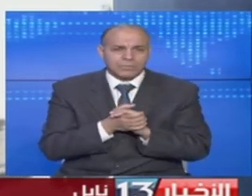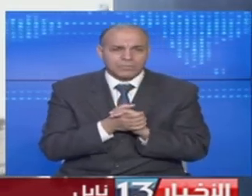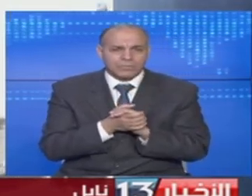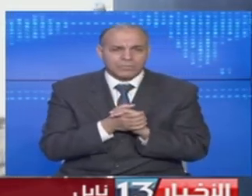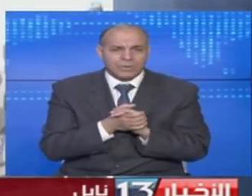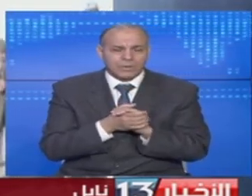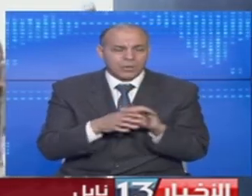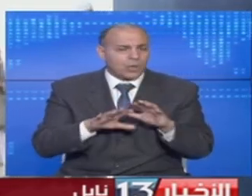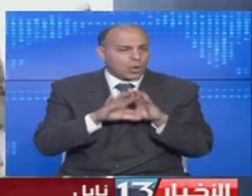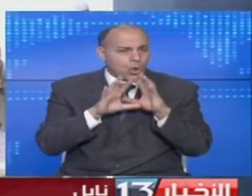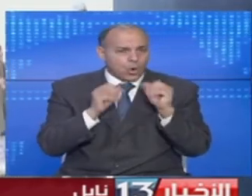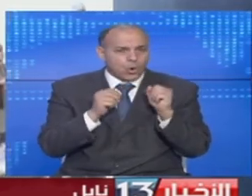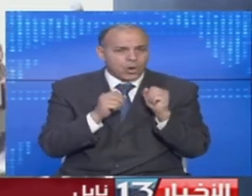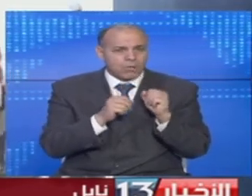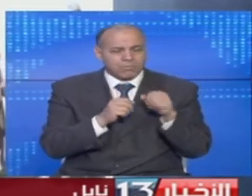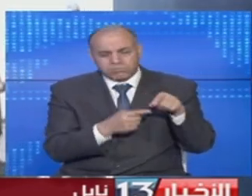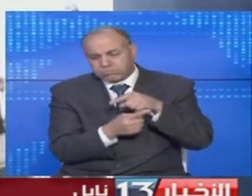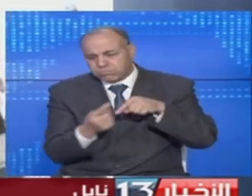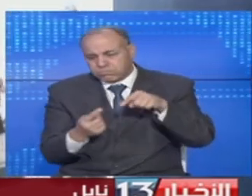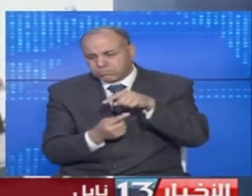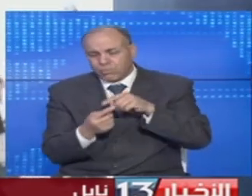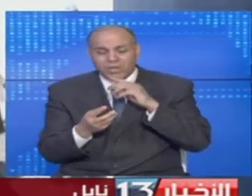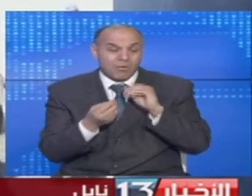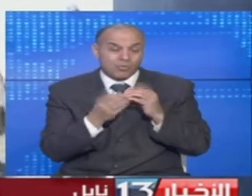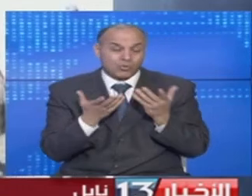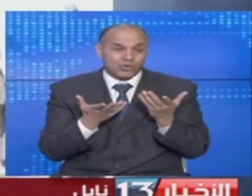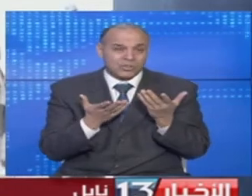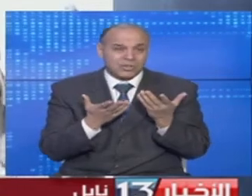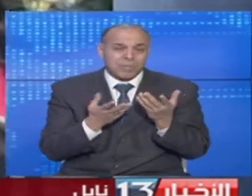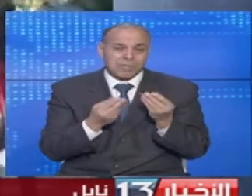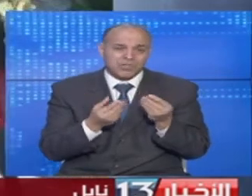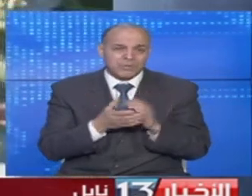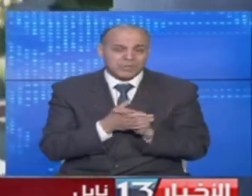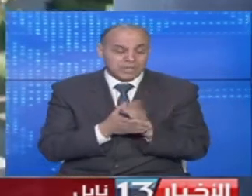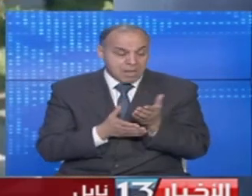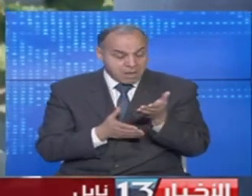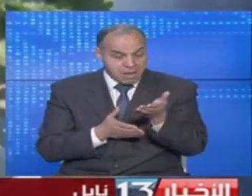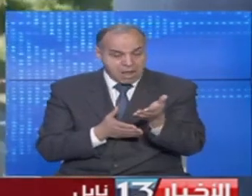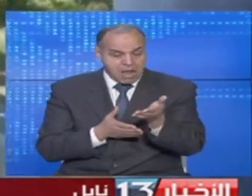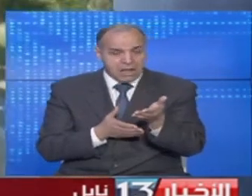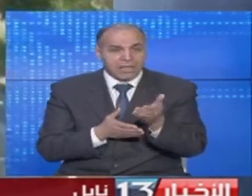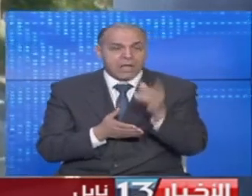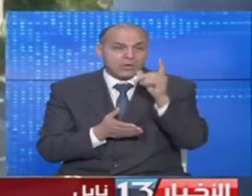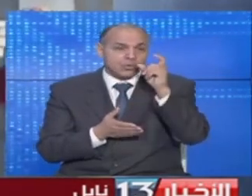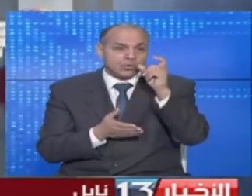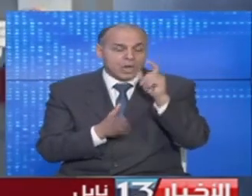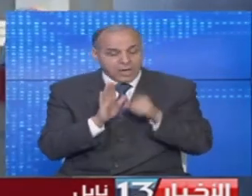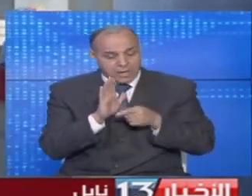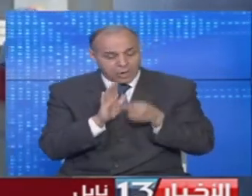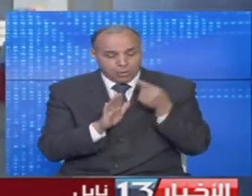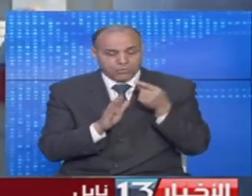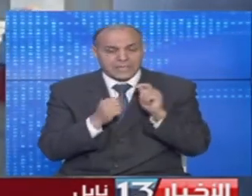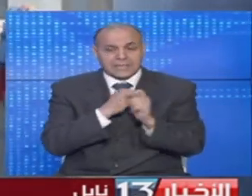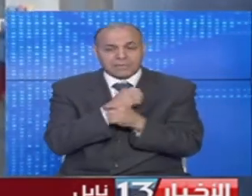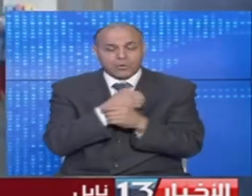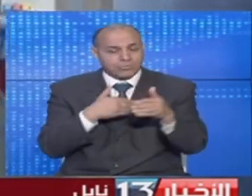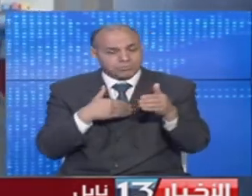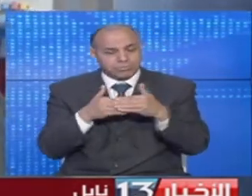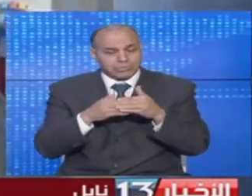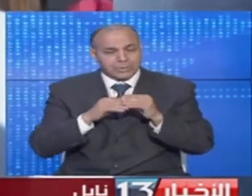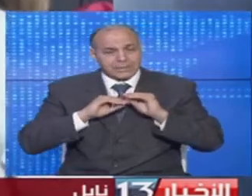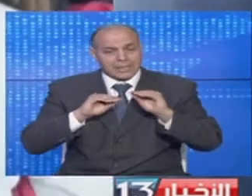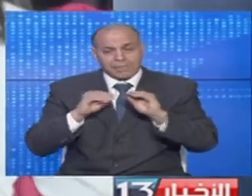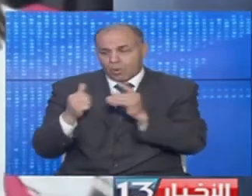المواد كليك في جرة بعضهم يقراهم التلميذ اللي هو ولا برشا عليه. هكذا كانت الصورة لليوم الأول من الأسبوع المغلق